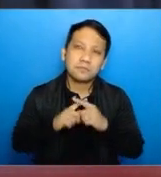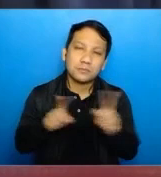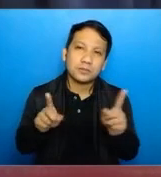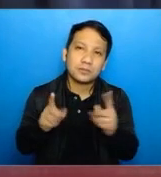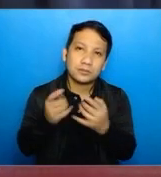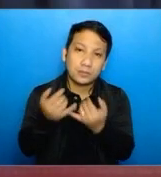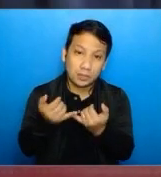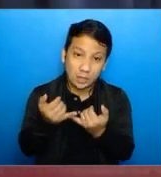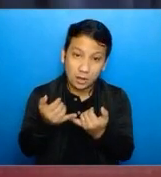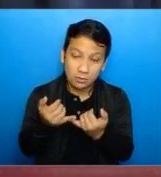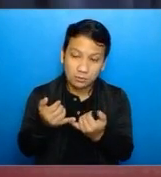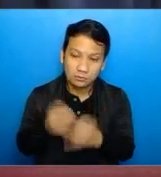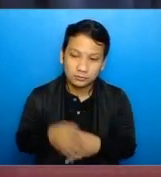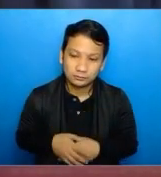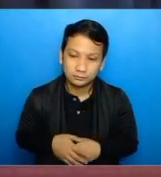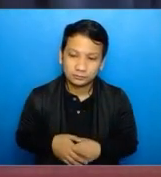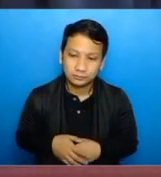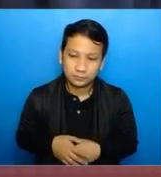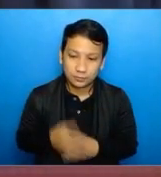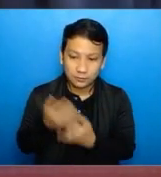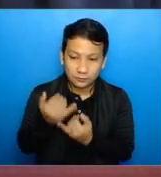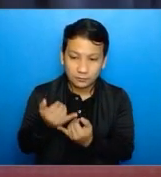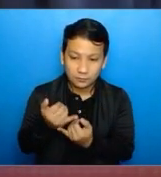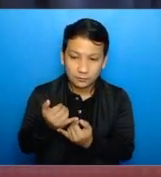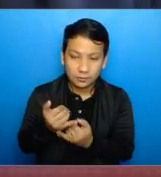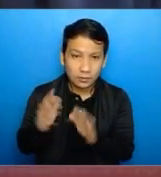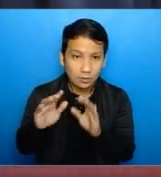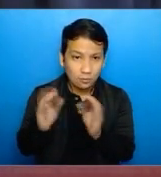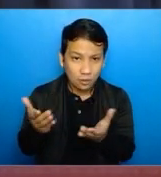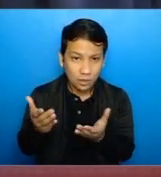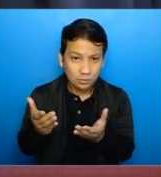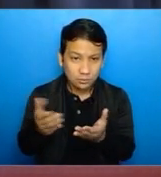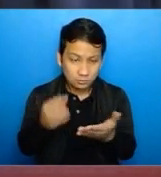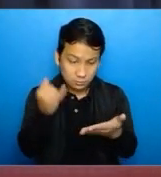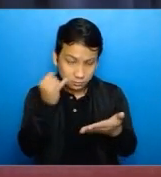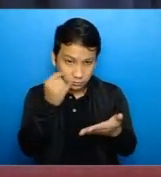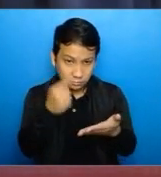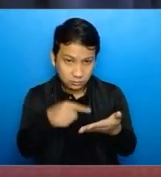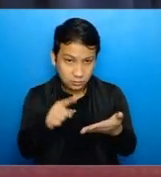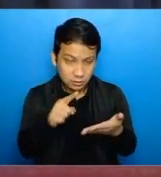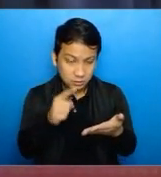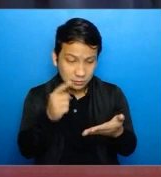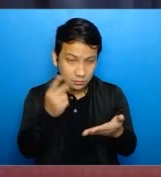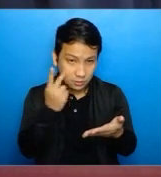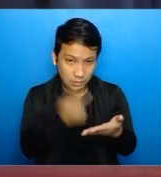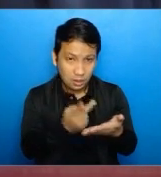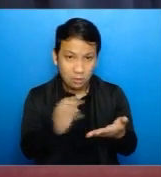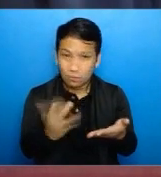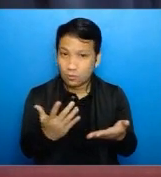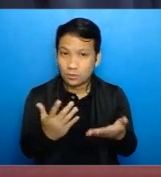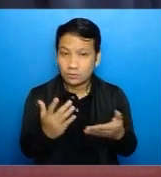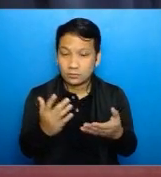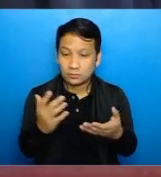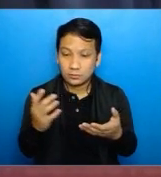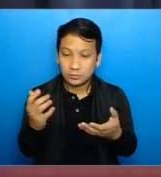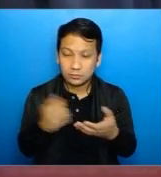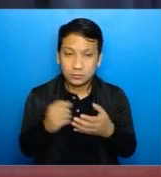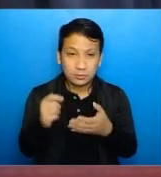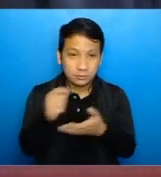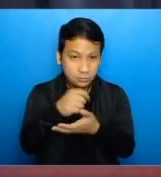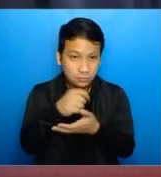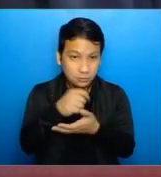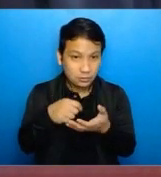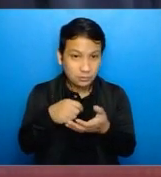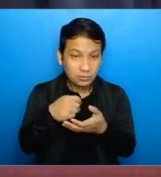so far, as of today, wala pa pong natagpuan na content or specimen